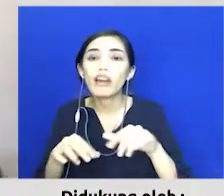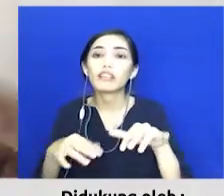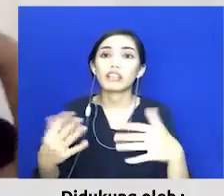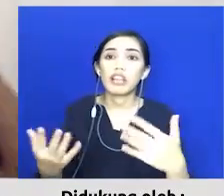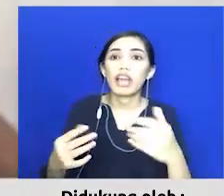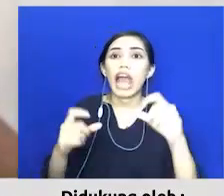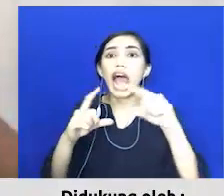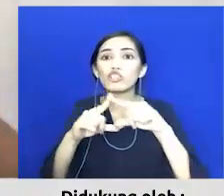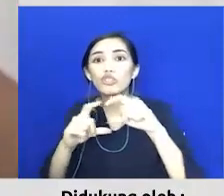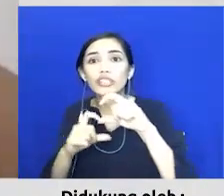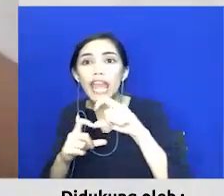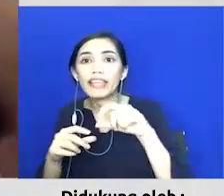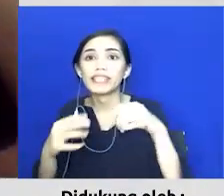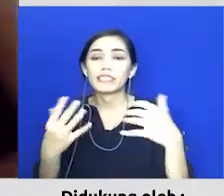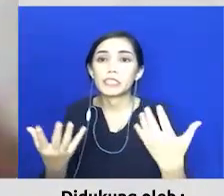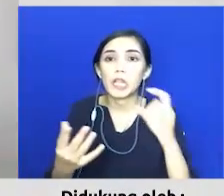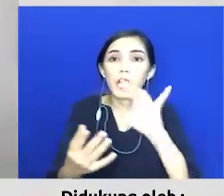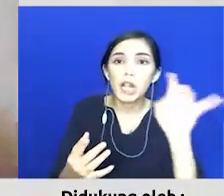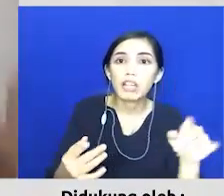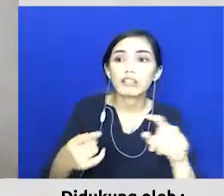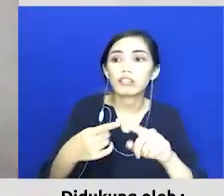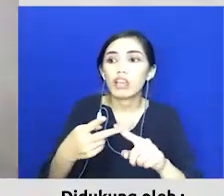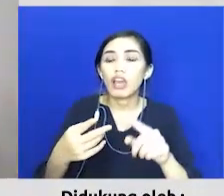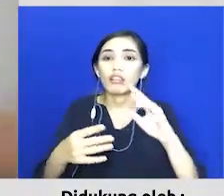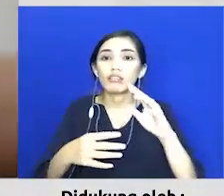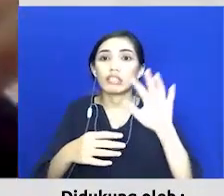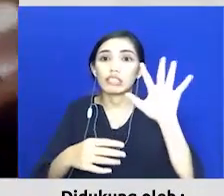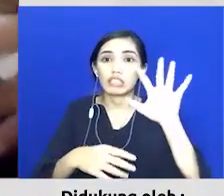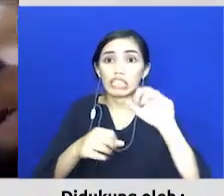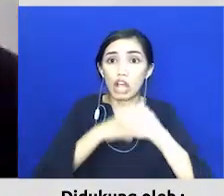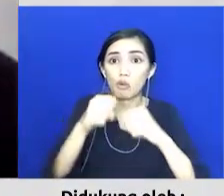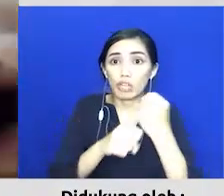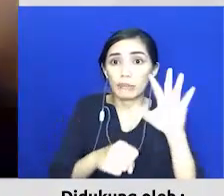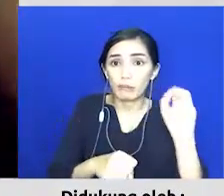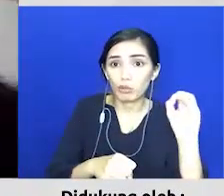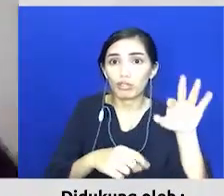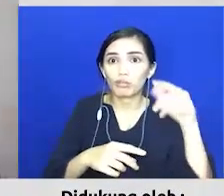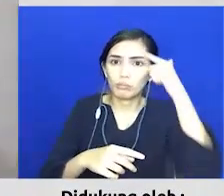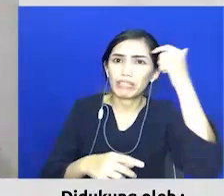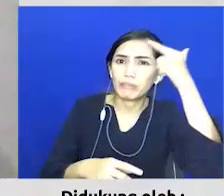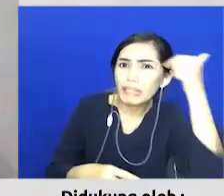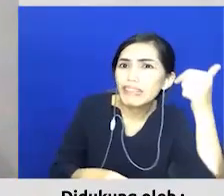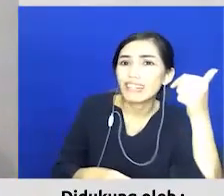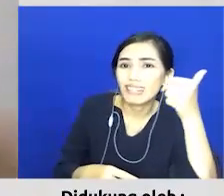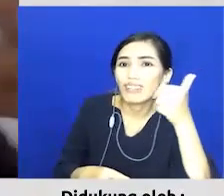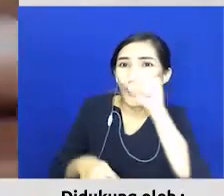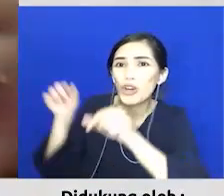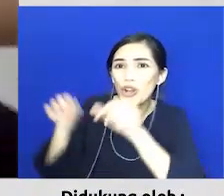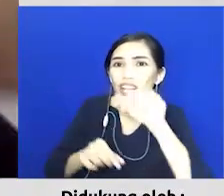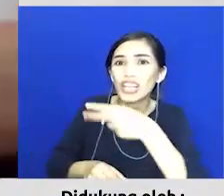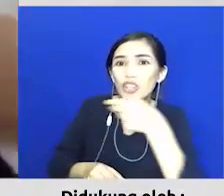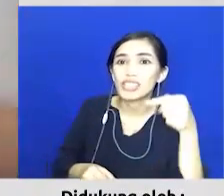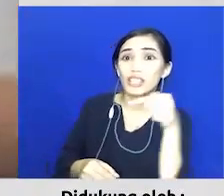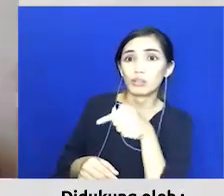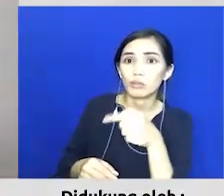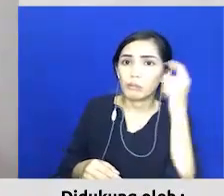kan, pemikiran gitu ya, ada Mukhtar Rubis gitu, orang bisa, Bung Karno juga membuka kita pernah punya